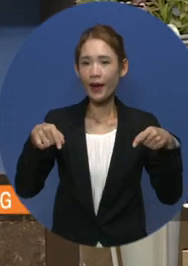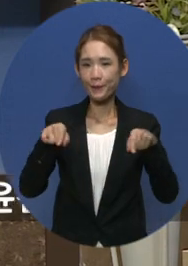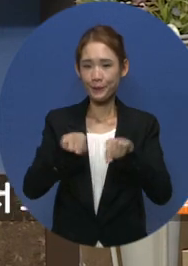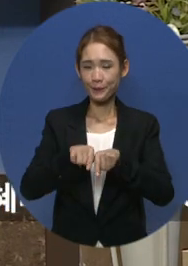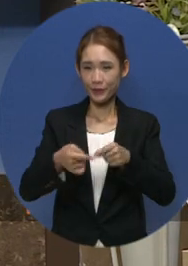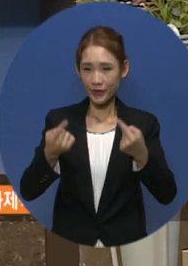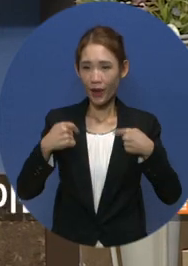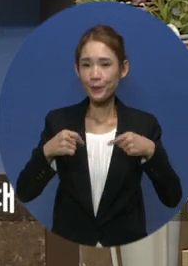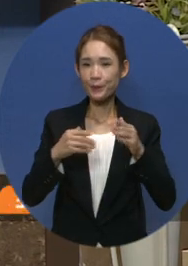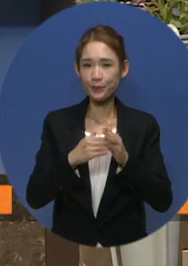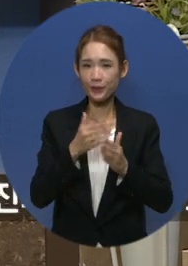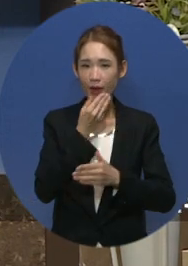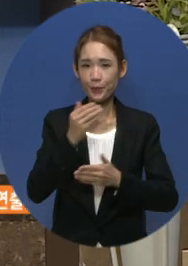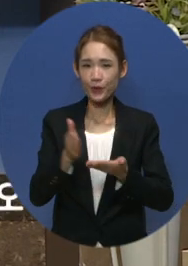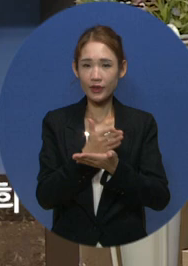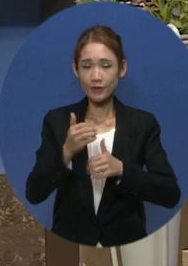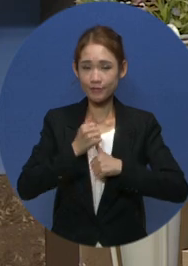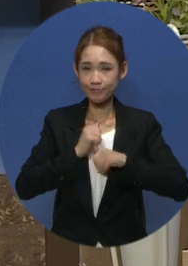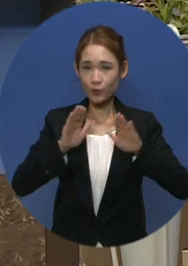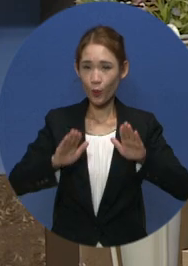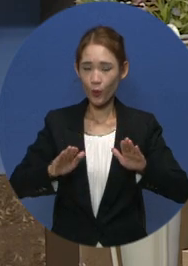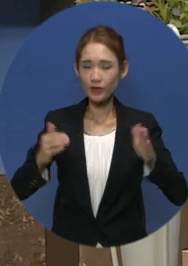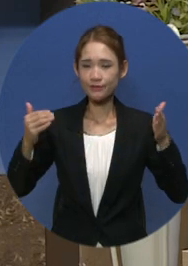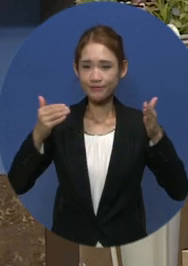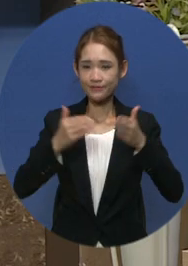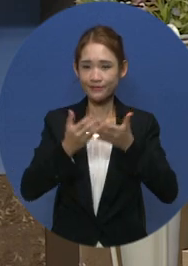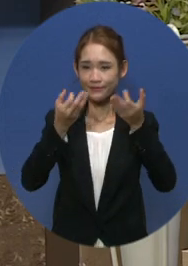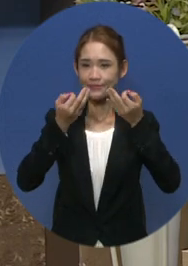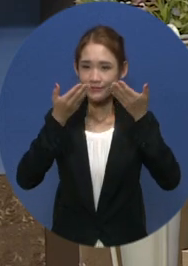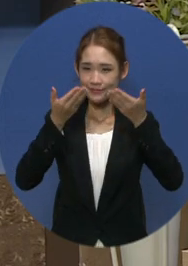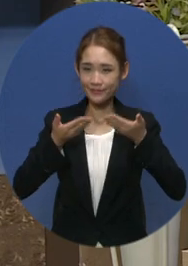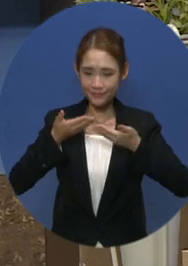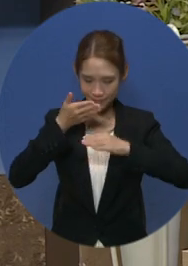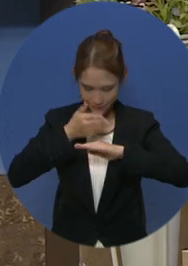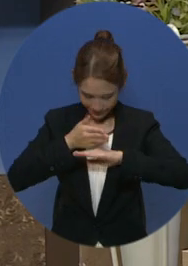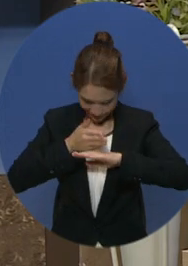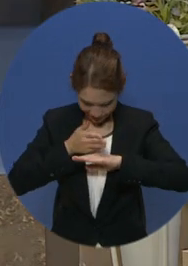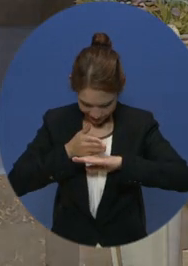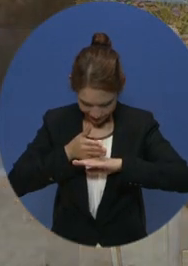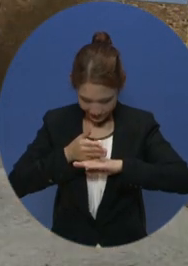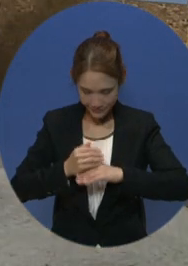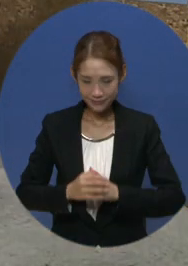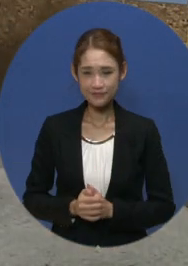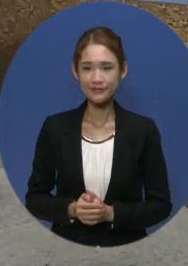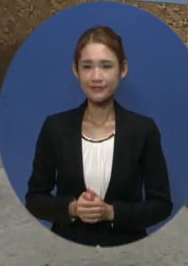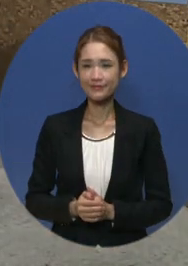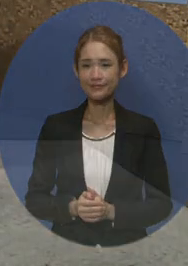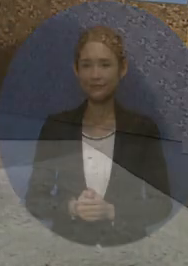함께했습니다. 행복나눔 지킴이 오늘은 여기까지입니다. 시청해주신 여러분 고맙습니다.